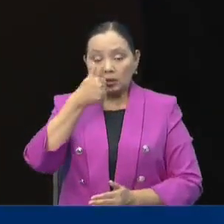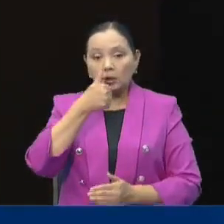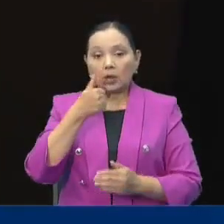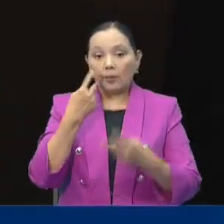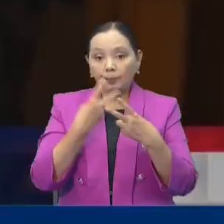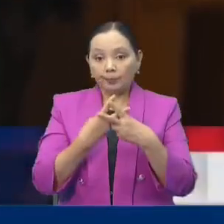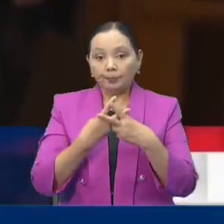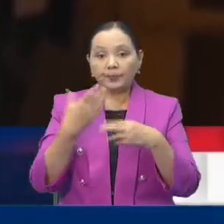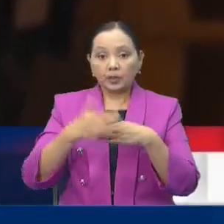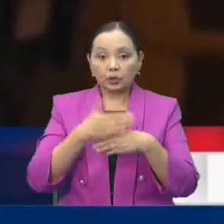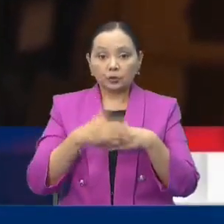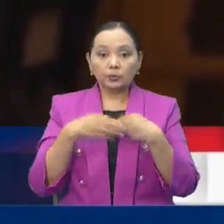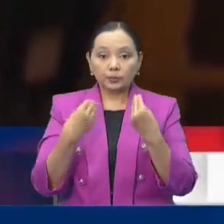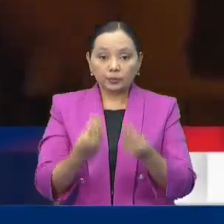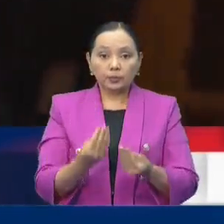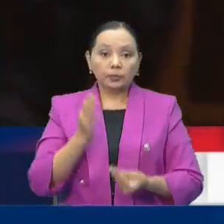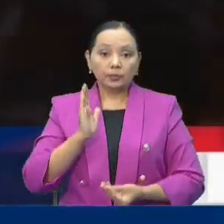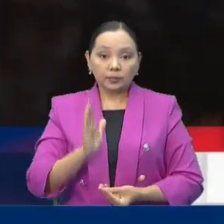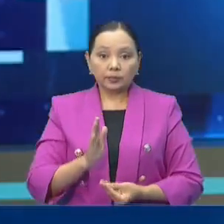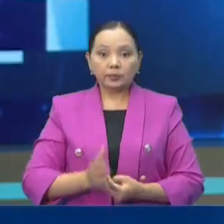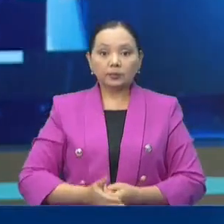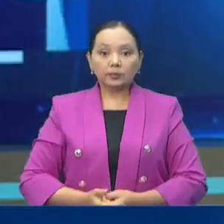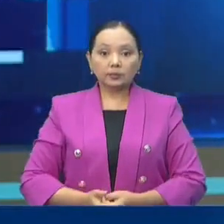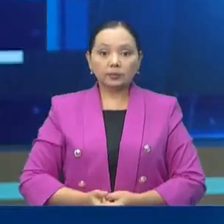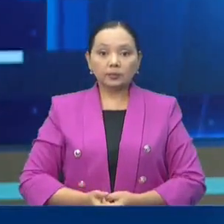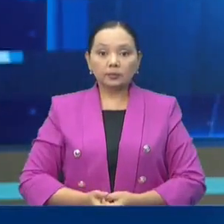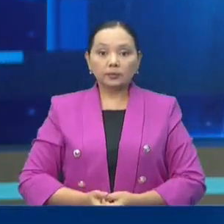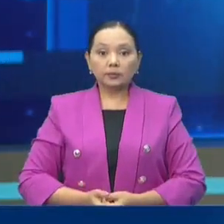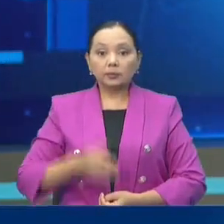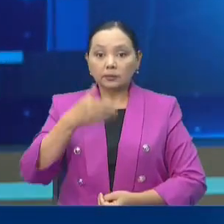ozodlikdan mahrum etish jazosi tayinlandi. Sizga yetkazmoqchi